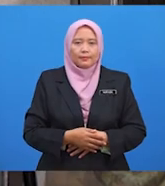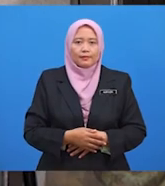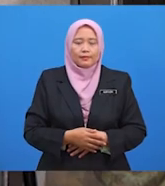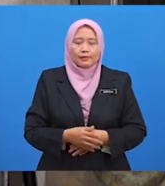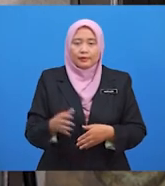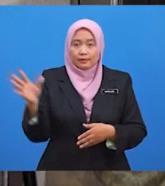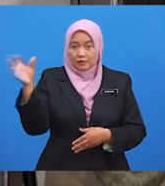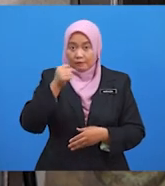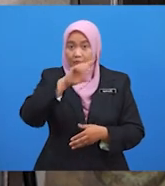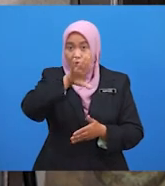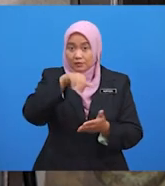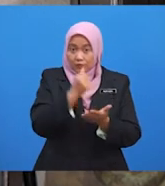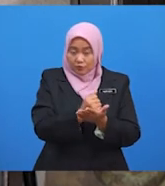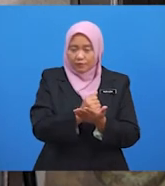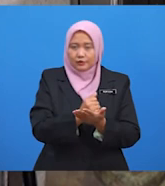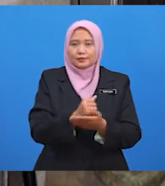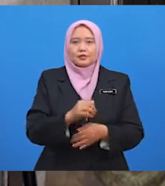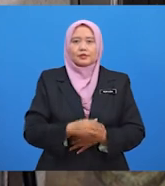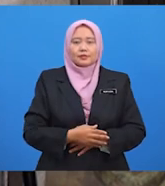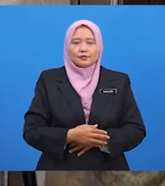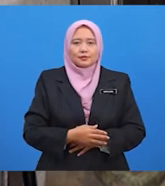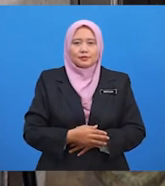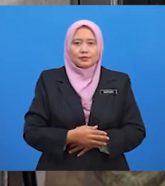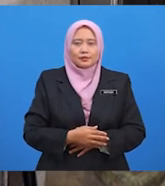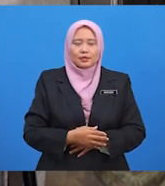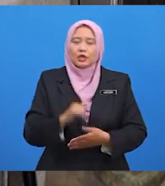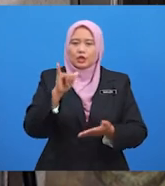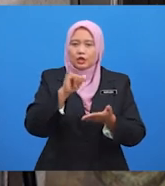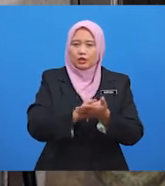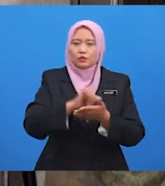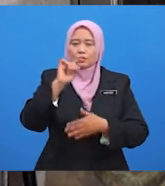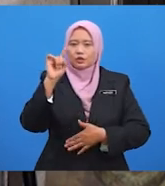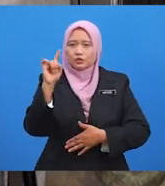Dapat semuanya, kan? Sekian sahaja sesi